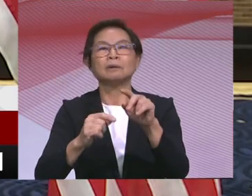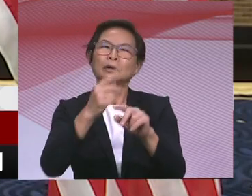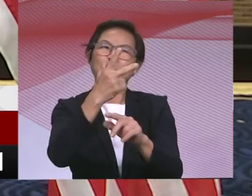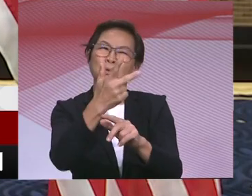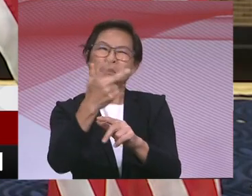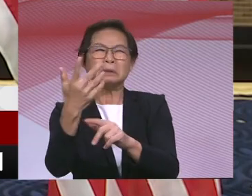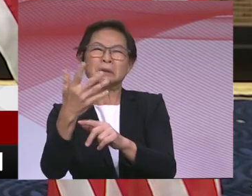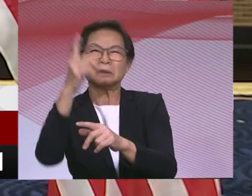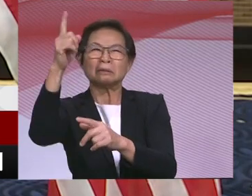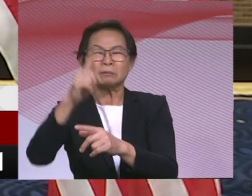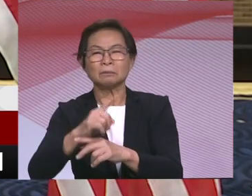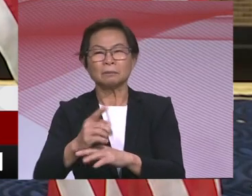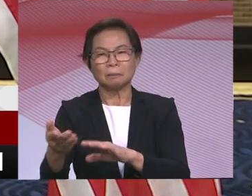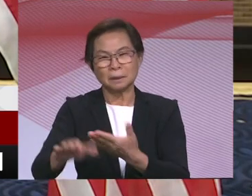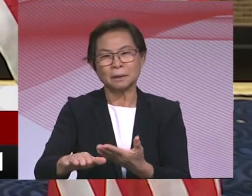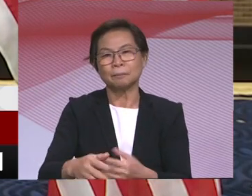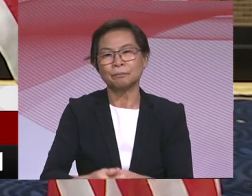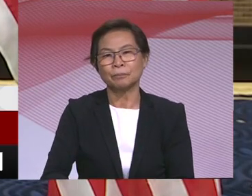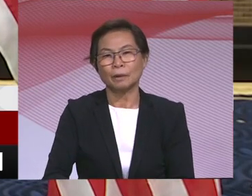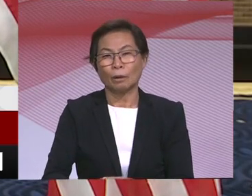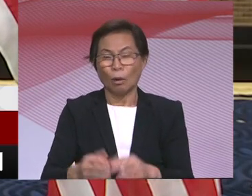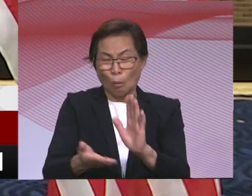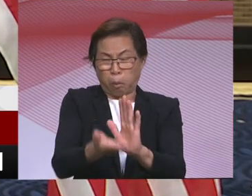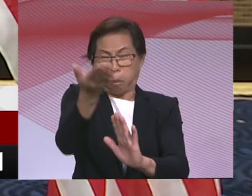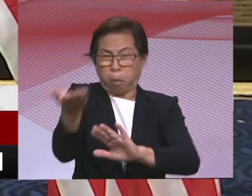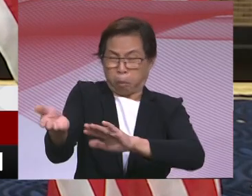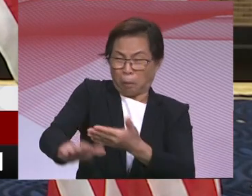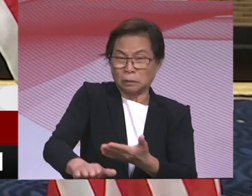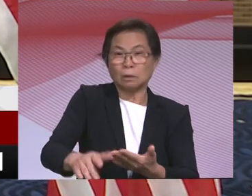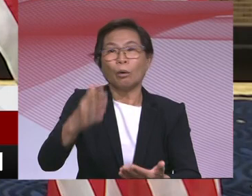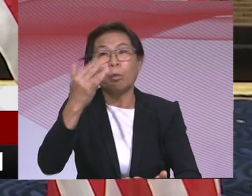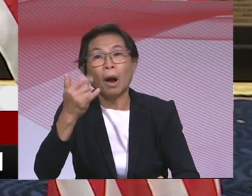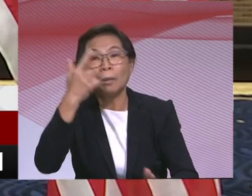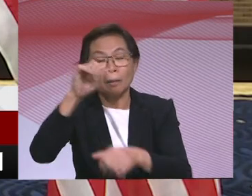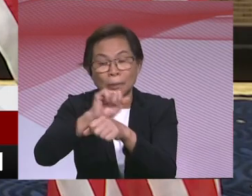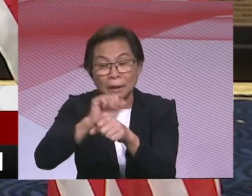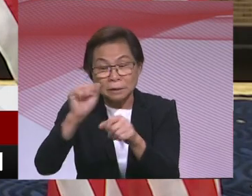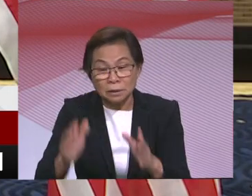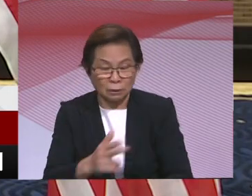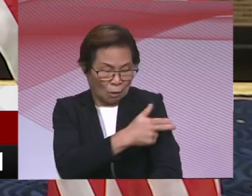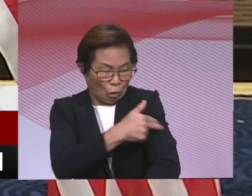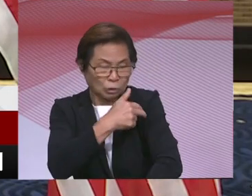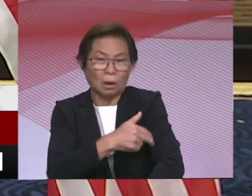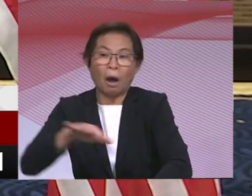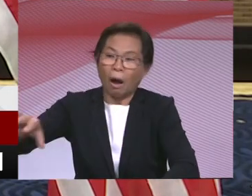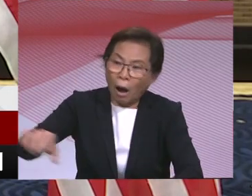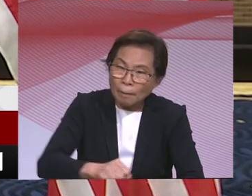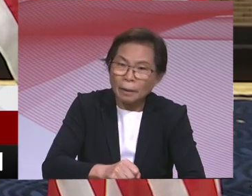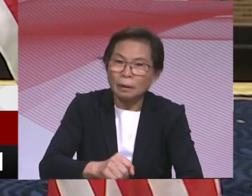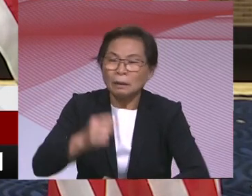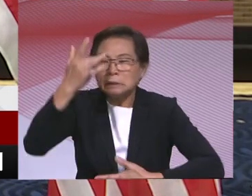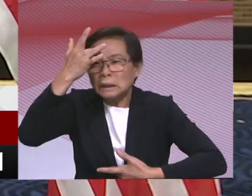Hai tambahan keseharian yang tinggi ini menyebabkan kelewatan petugas kesehatan untuk mengambil